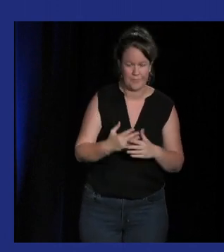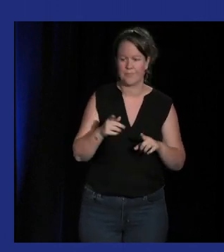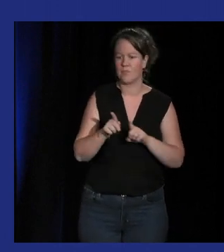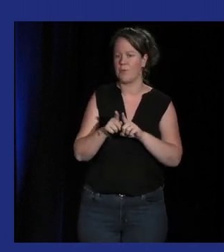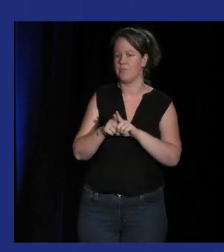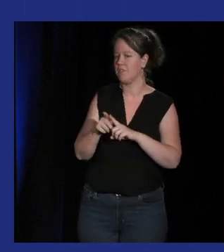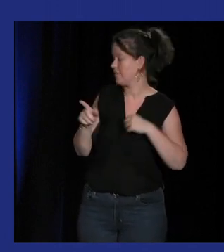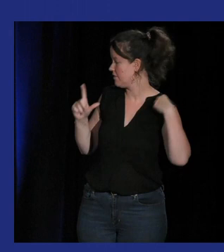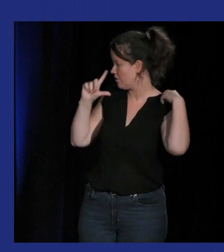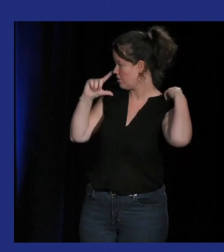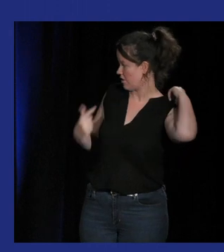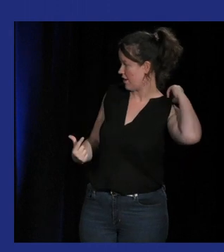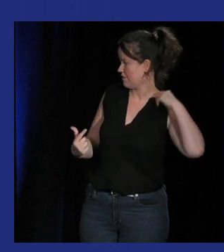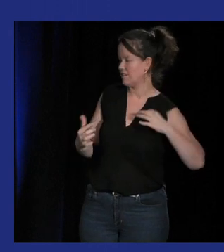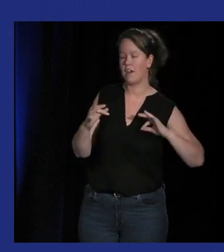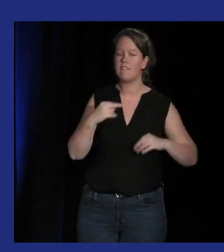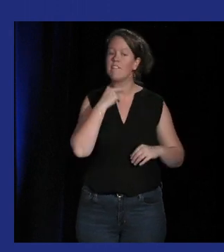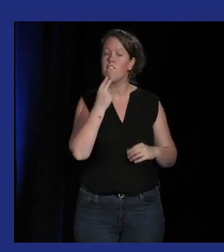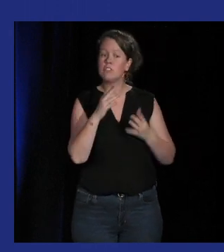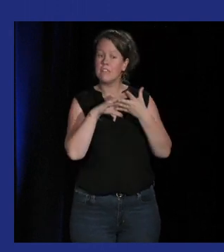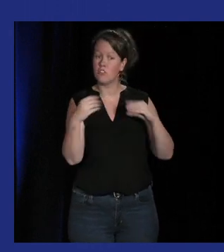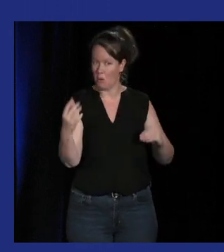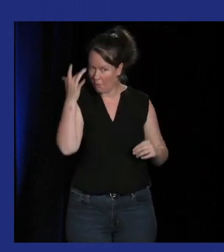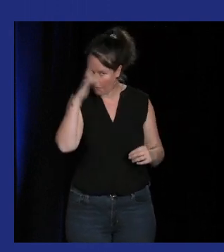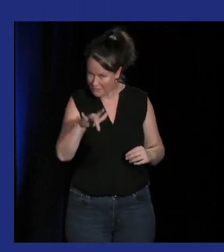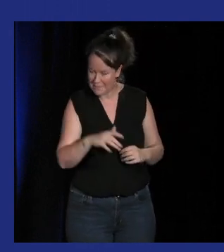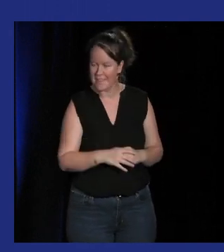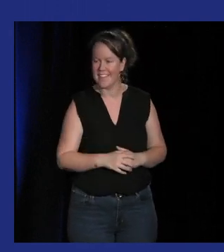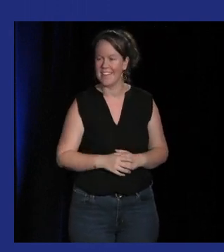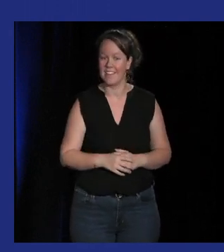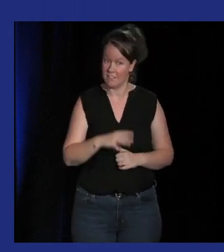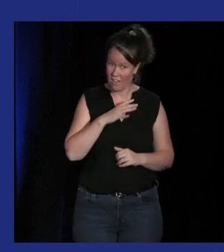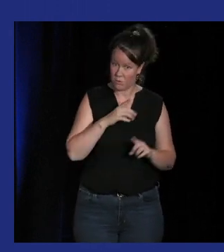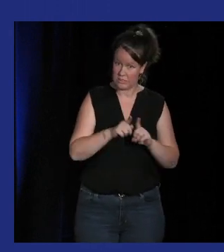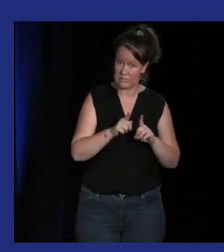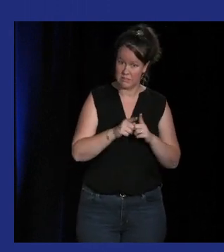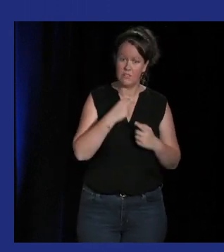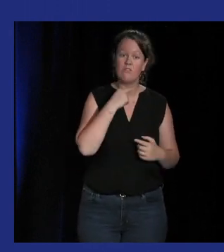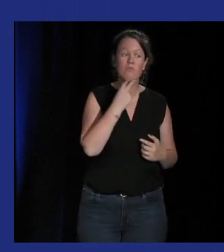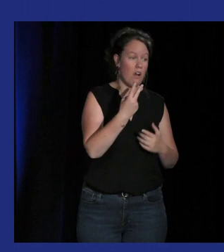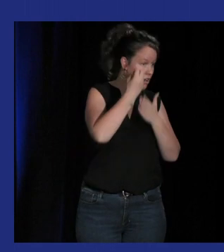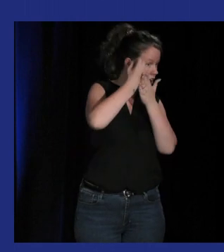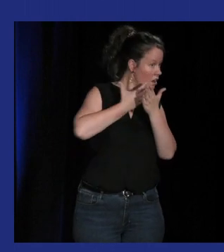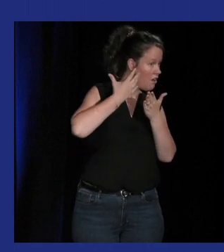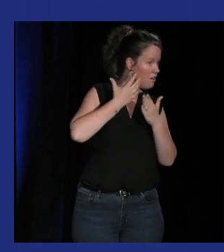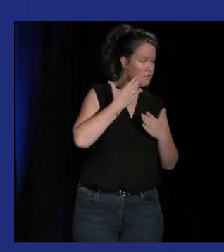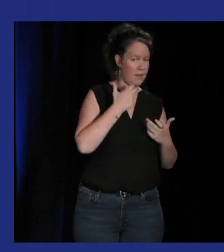le métier de The Voice designer est-ce que il y a des feedbacks aussi avec les voix